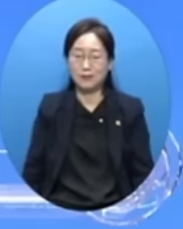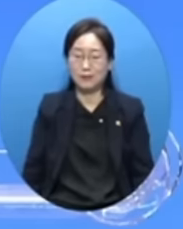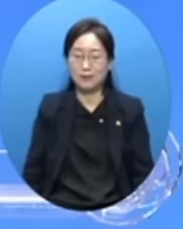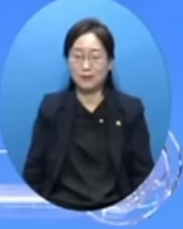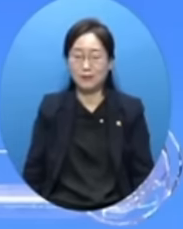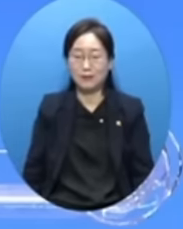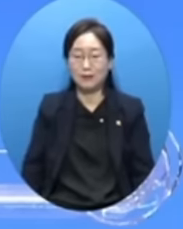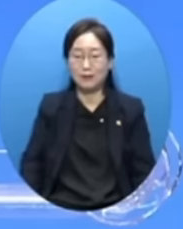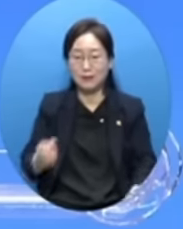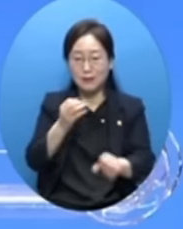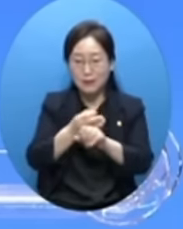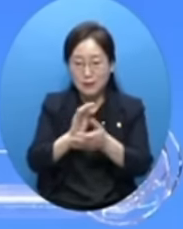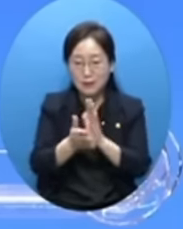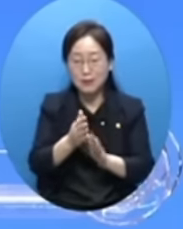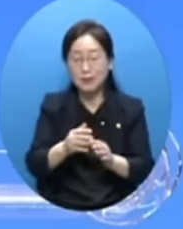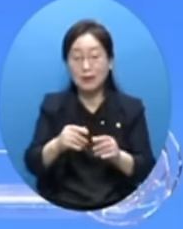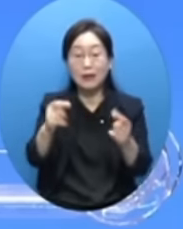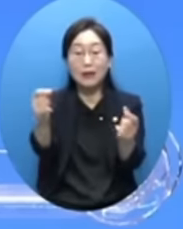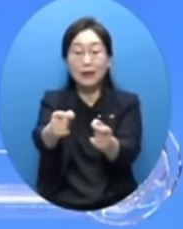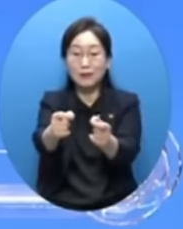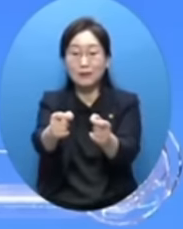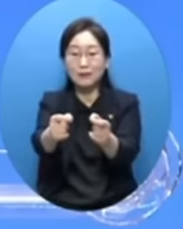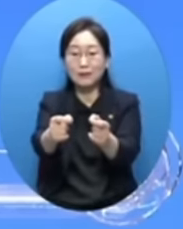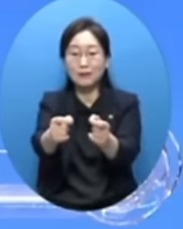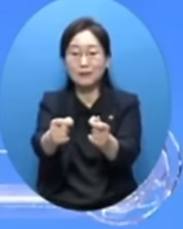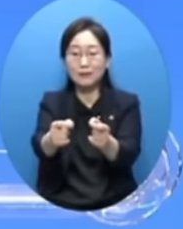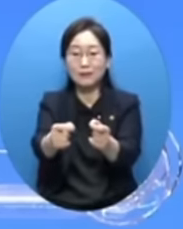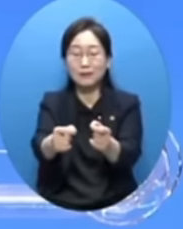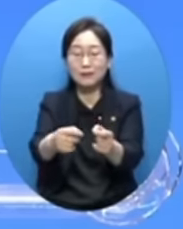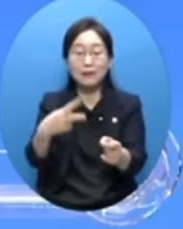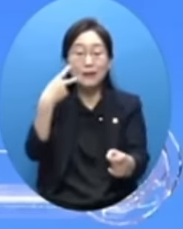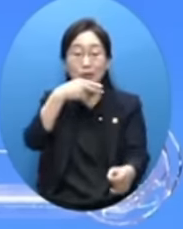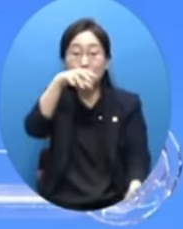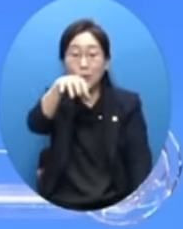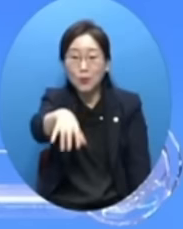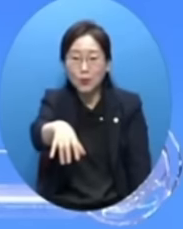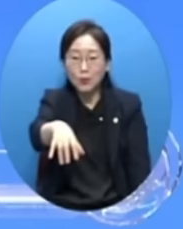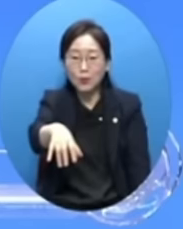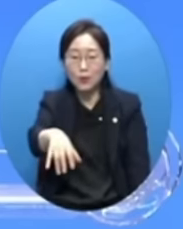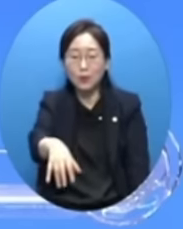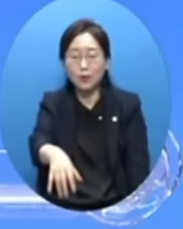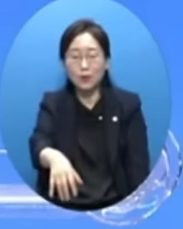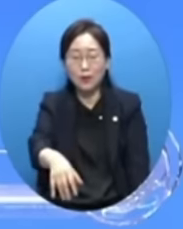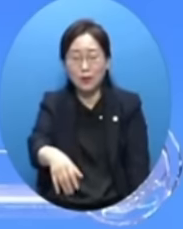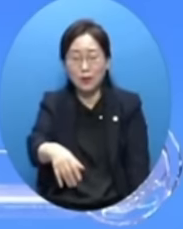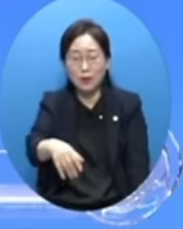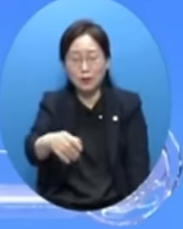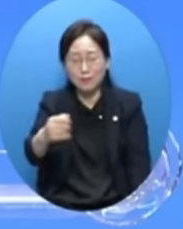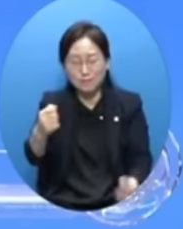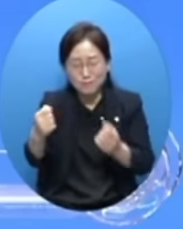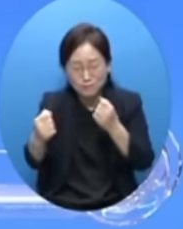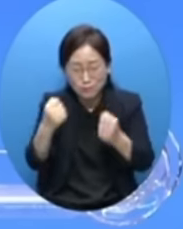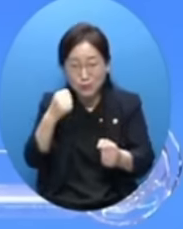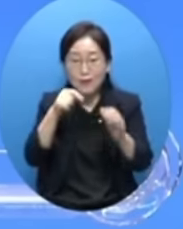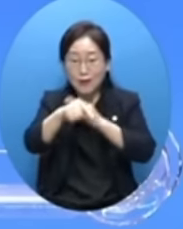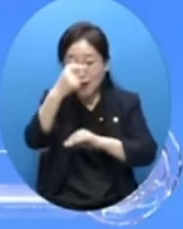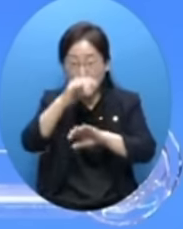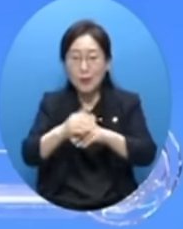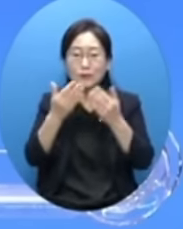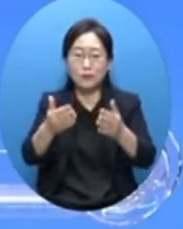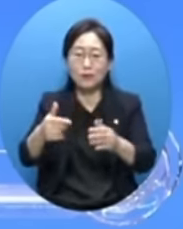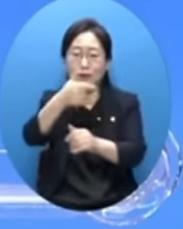그래서 가까운 기도처에 겨우 가서 예배 드리는데 본성전에서 예배 드리는 게